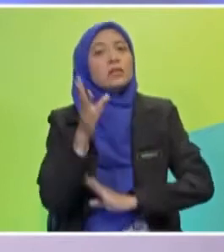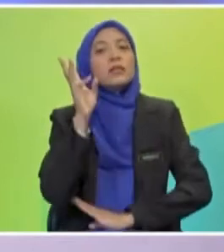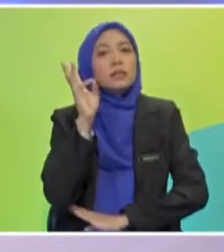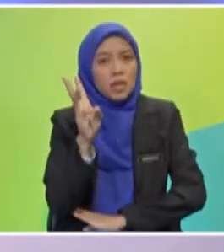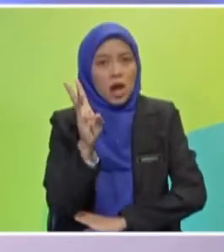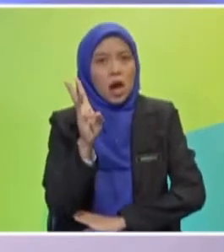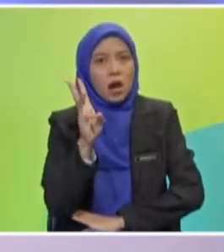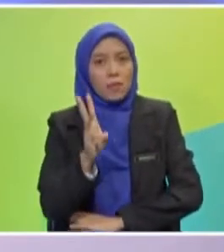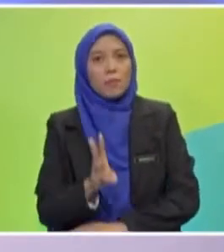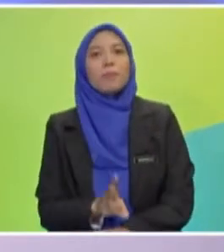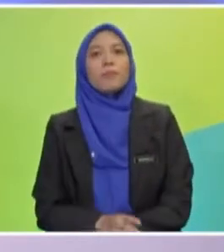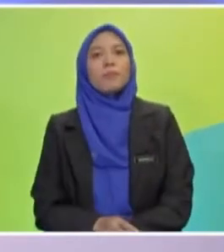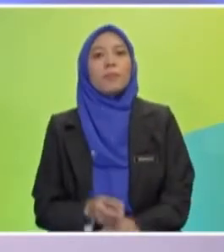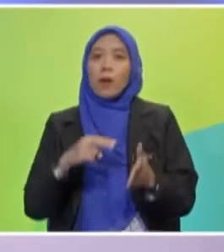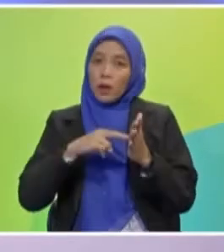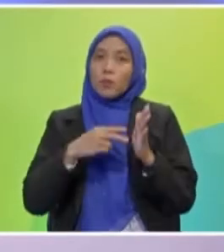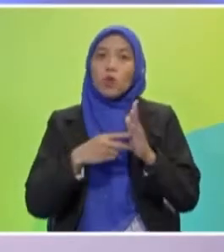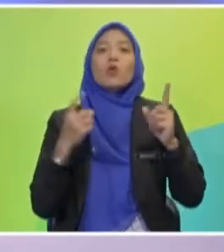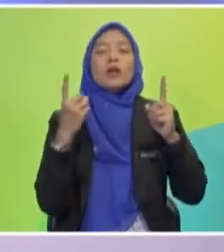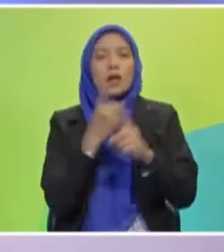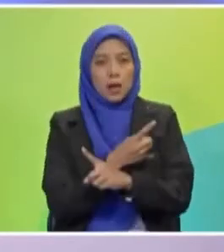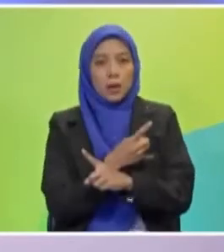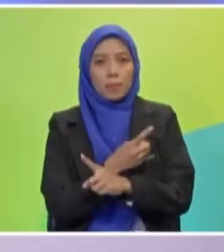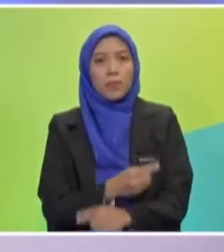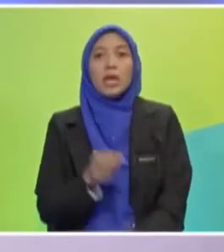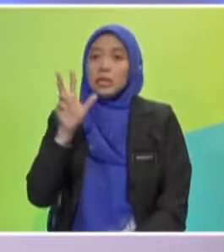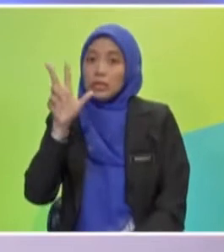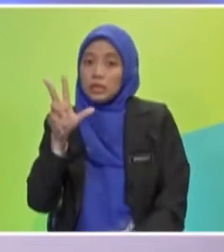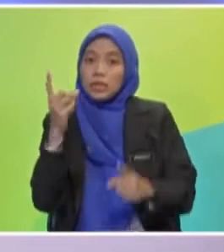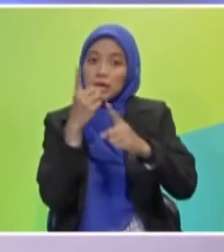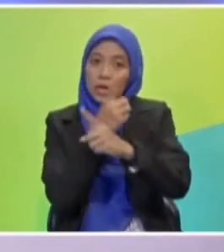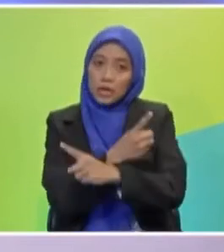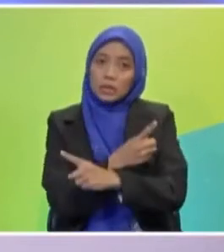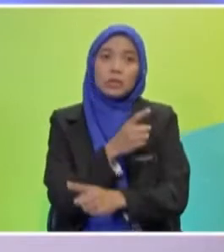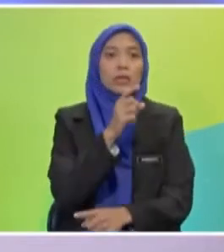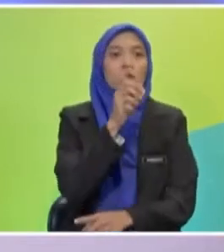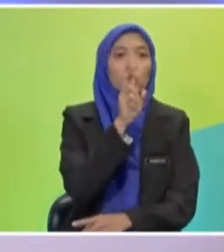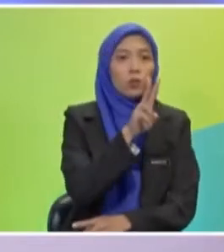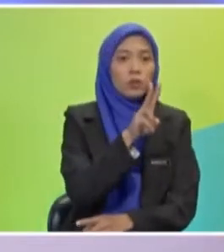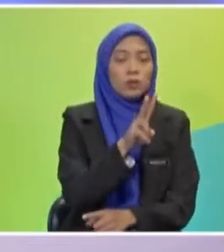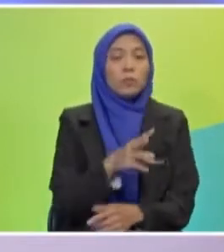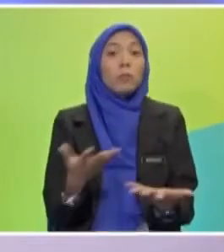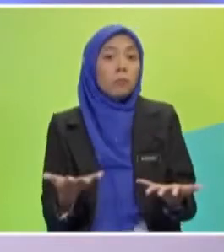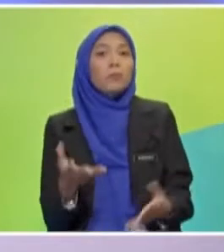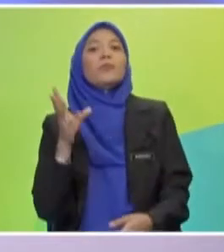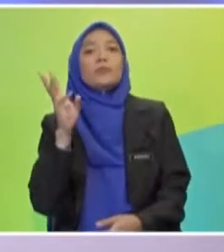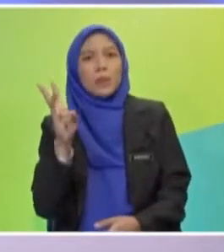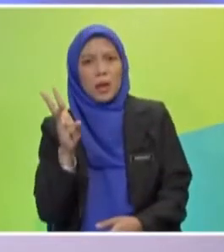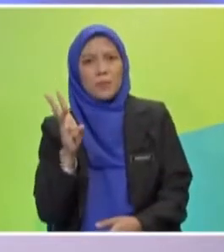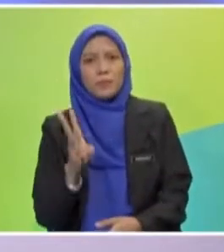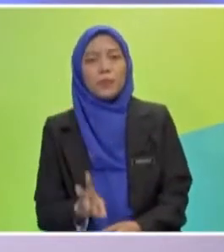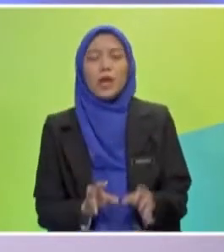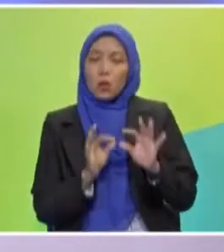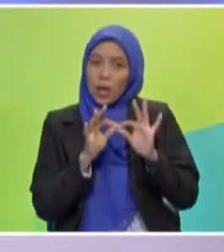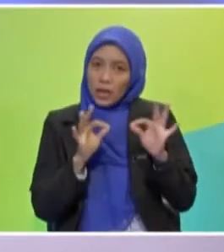yang dimaksudkan ya, dengan darab dari 3 kali 2 jadi 6. Jadi dalam struktur ayatnya kita boleh fahami